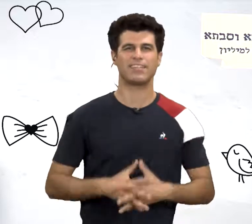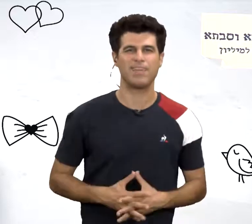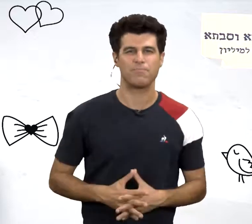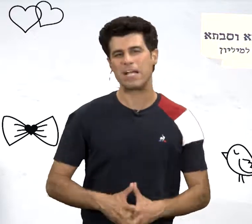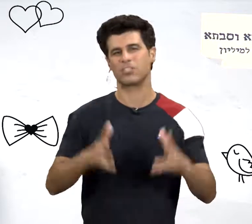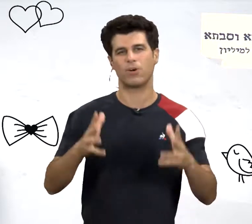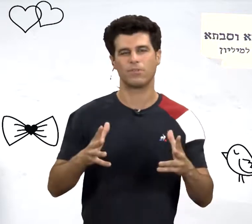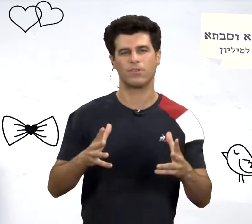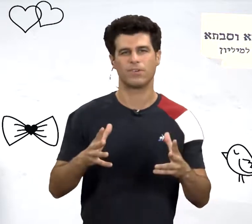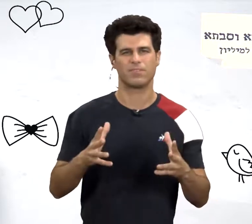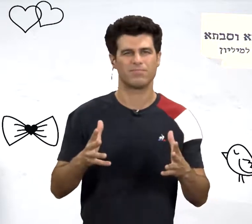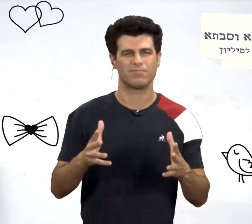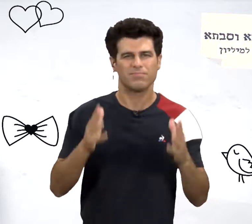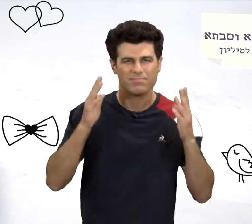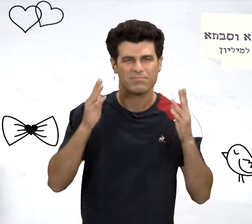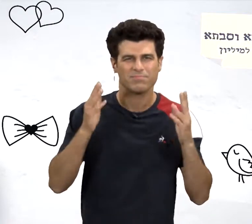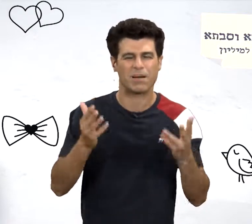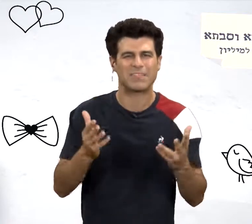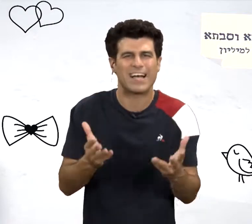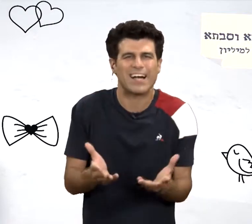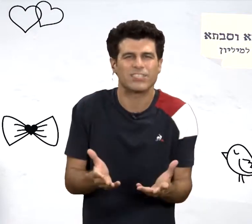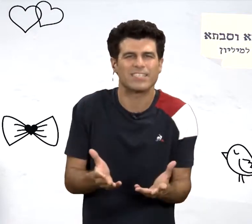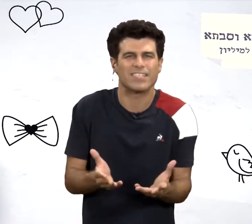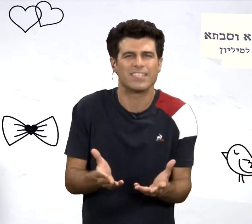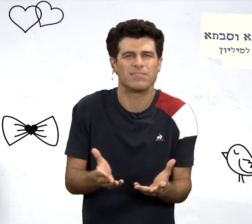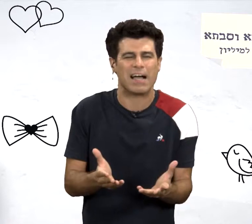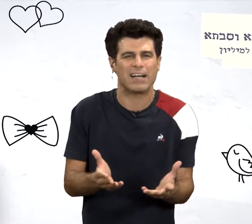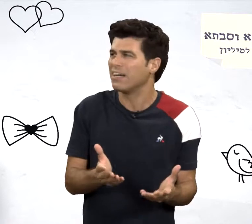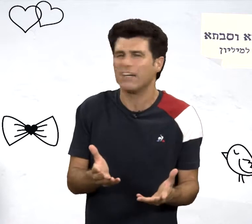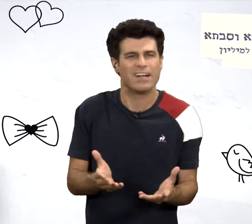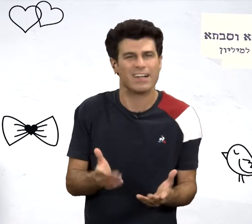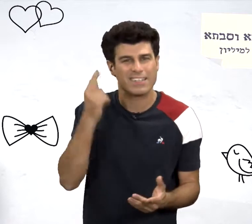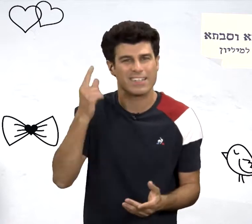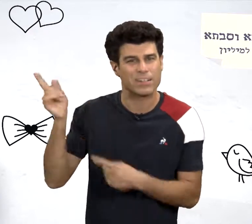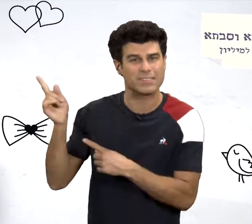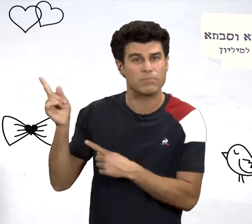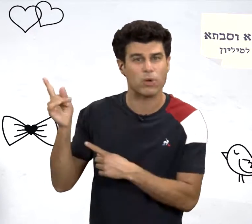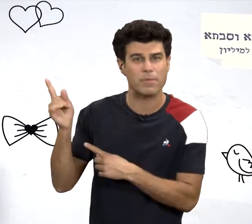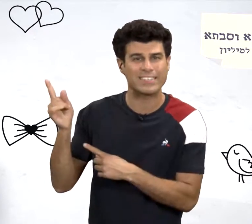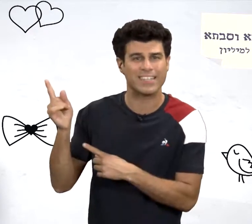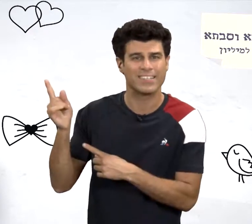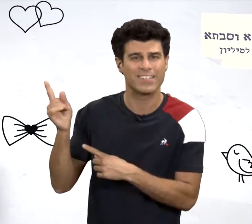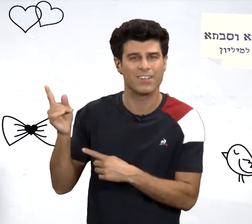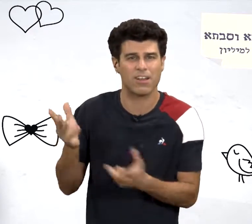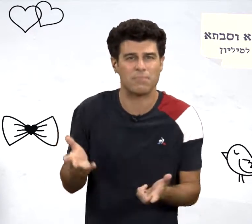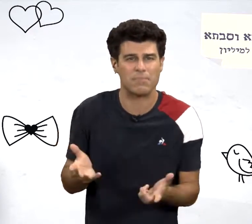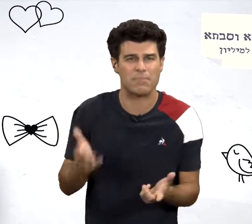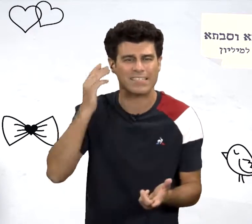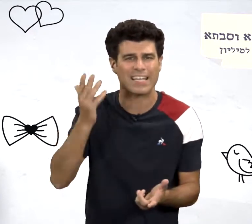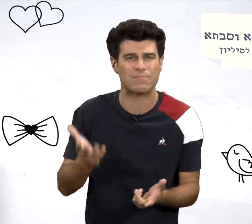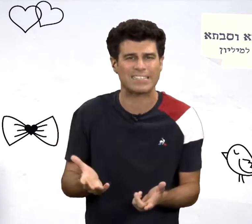שלום ילדים, מה שלום? מה, מה זה הרעש הזה? מה? גם אתם שומעים את זה? לא,